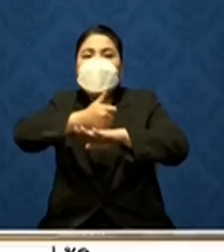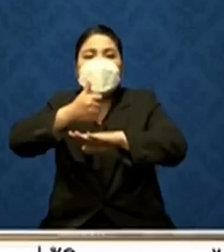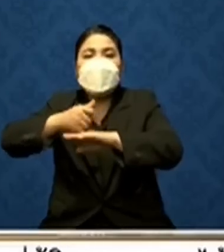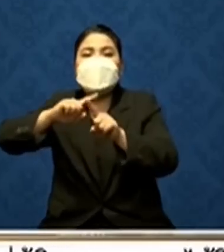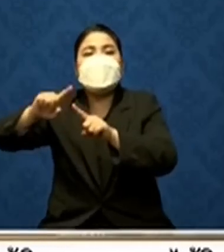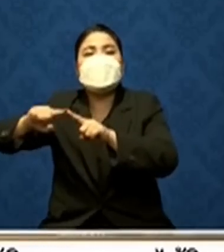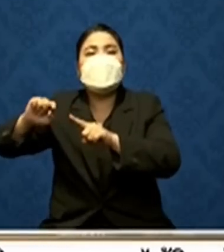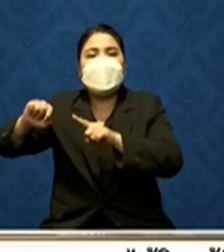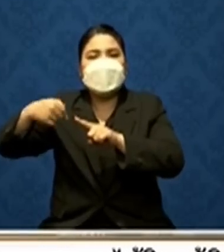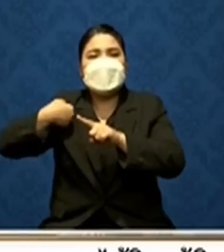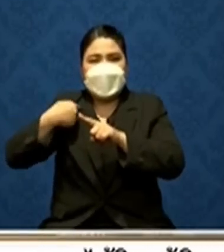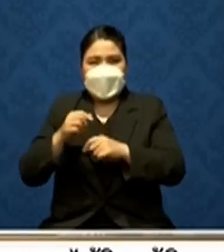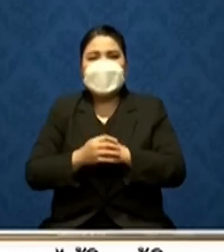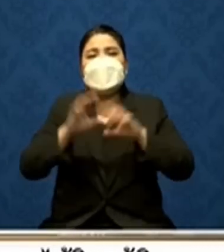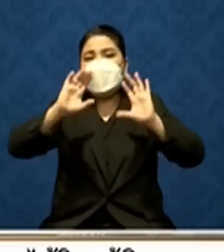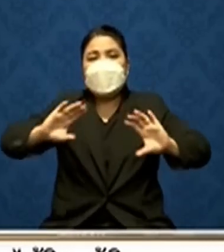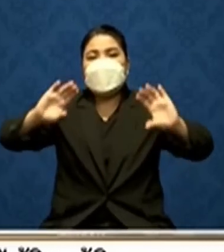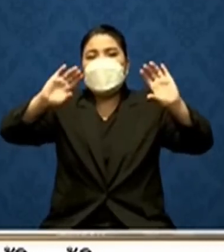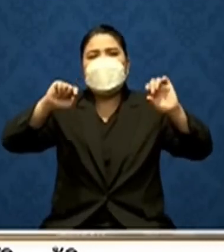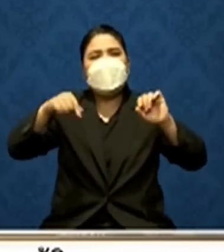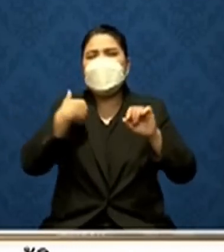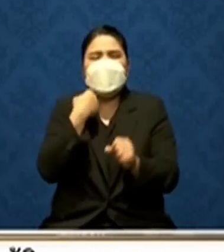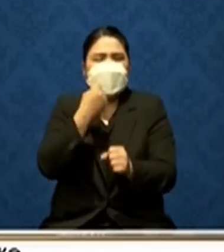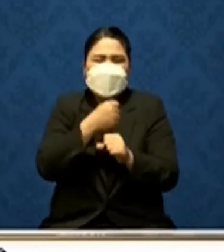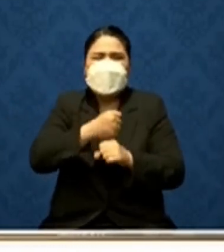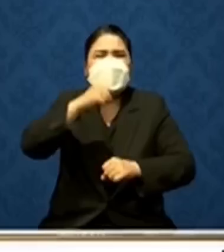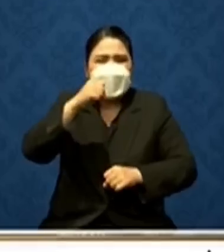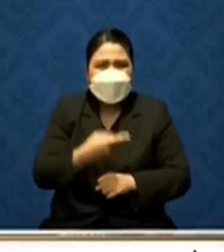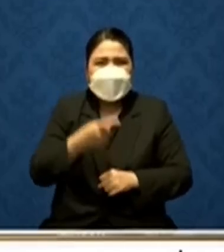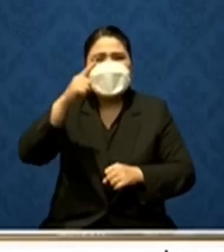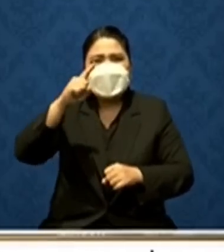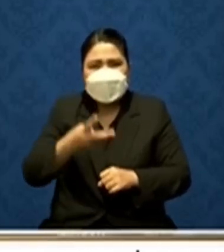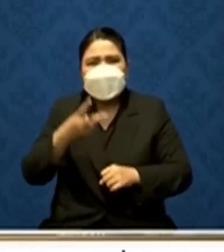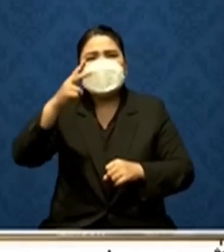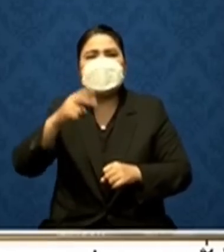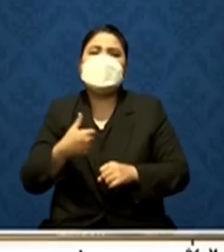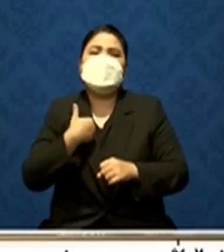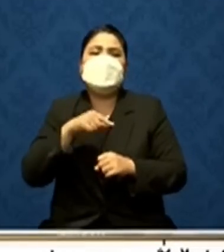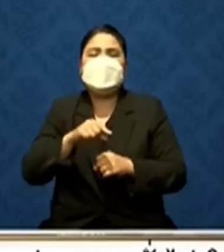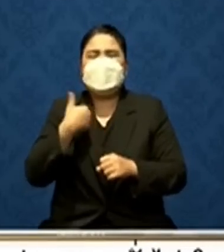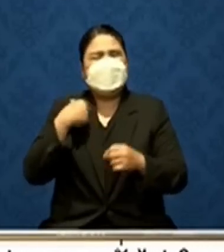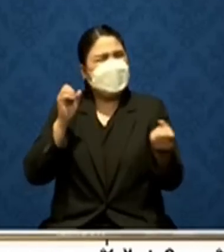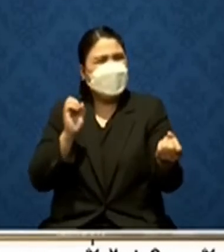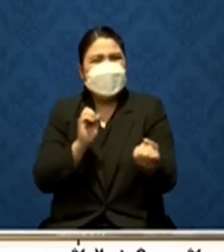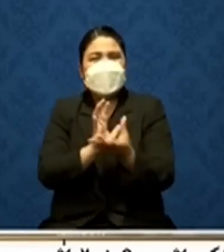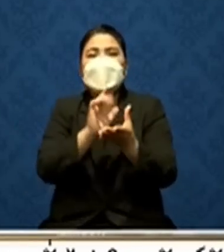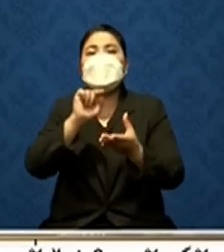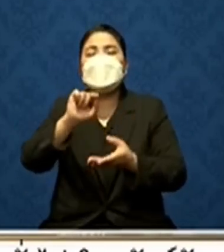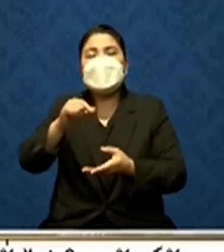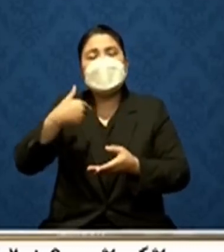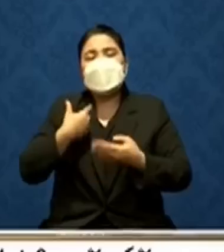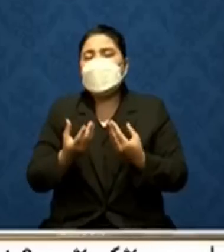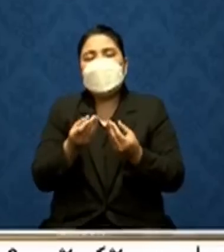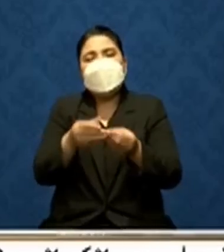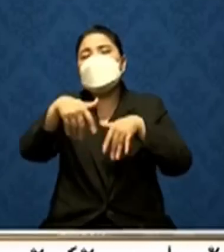ทักษะบานเนี่ยได้กระทำซ้ำแล้วซ้ำเล่าสร้างความเดือดร้อนสร้างความเสียหายให้กับ